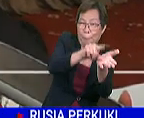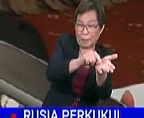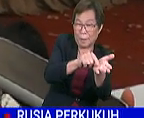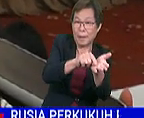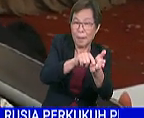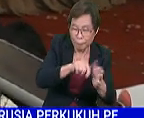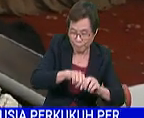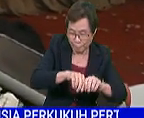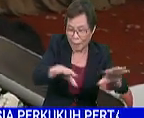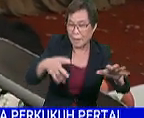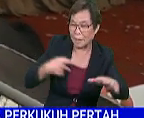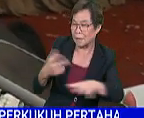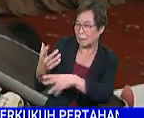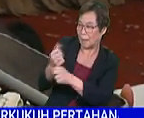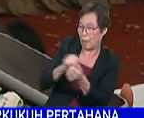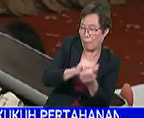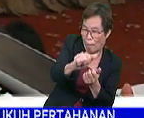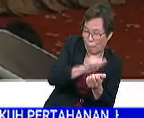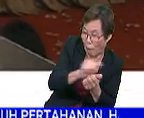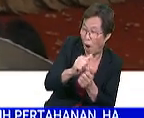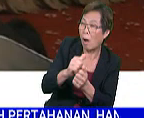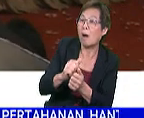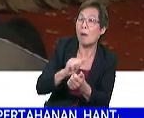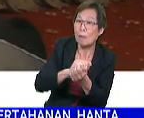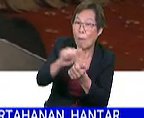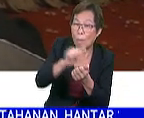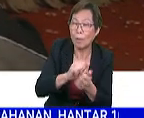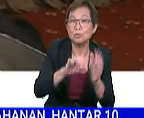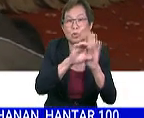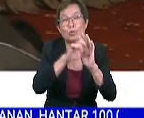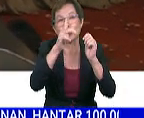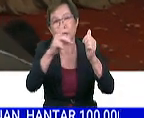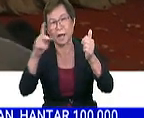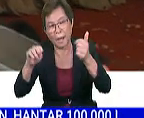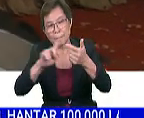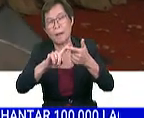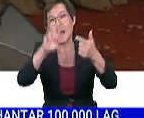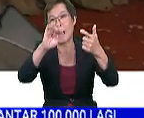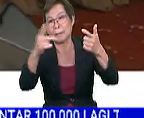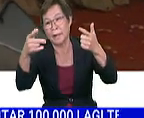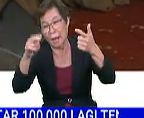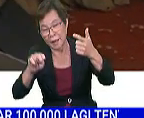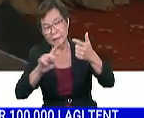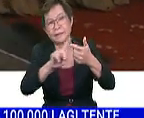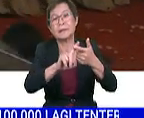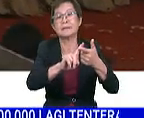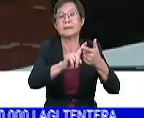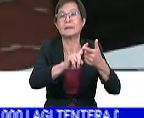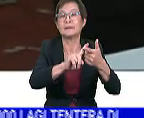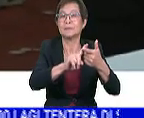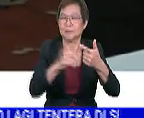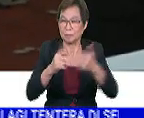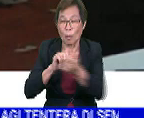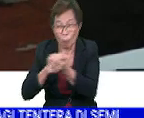kita dapat kelulusan Dar pipih berkenaan sini seperti KKM kementerian kesihatan dan juga Majlis kesamatan